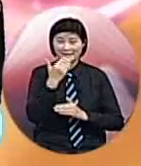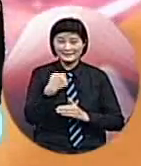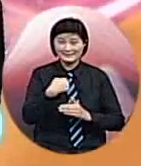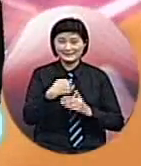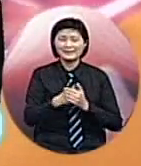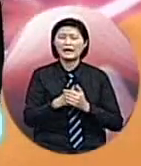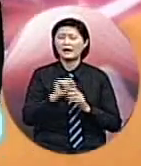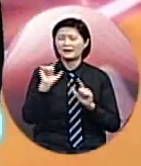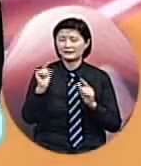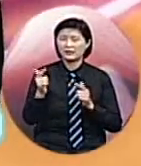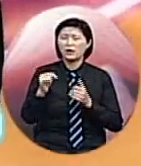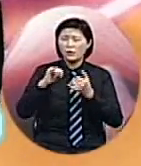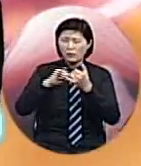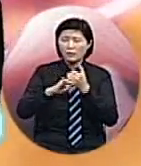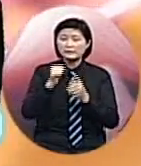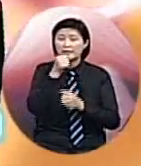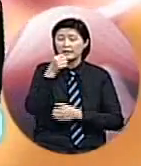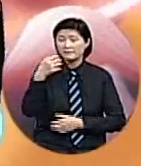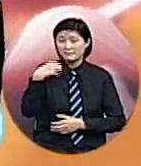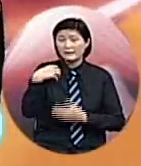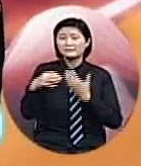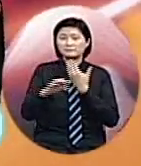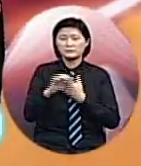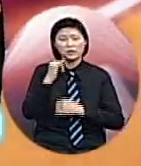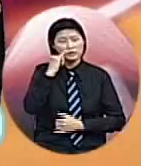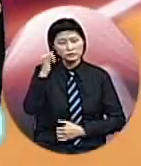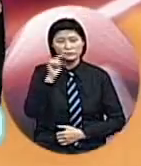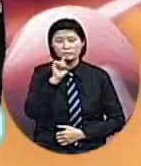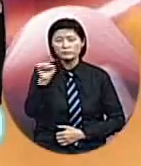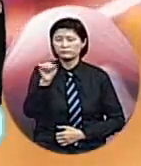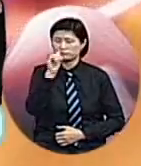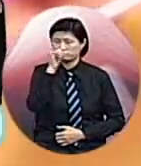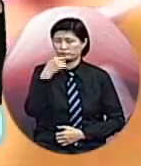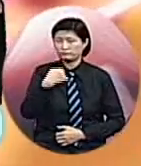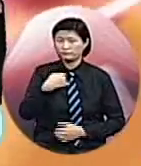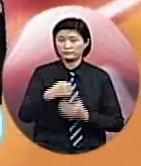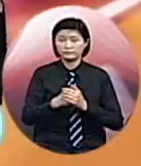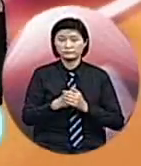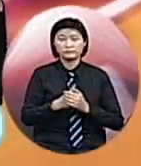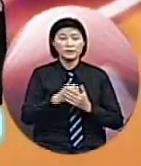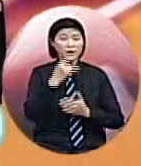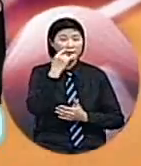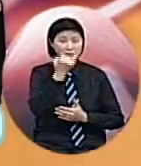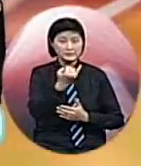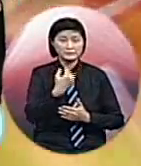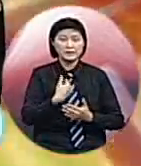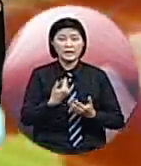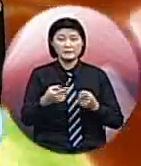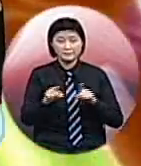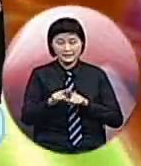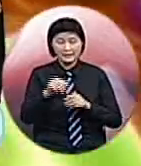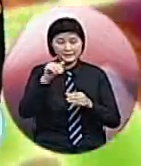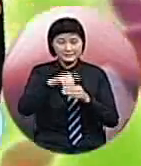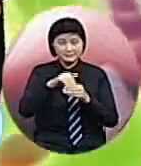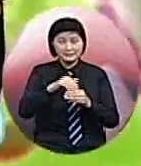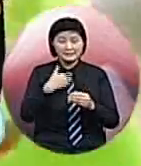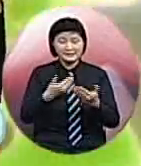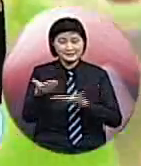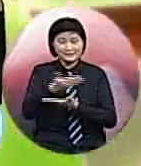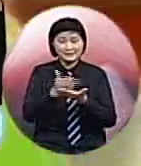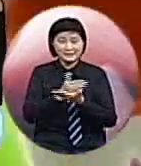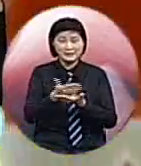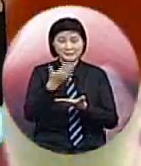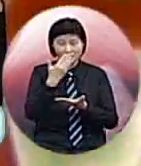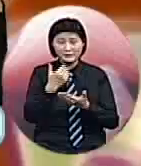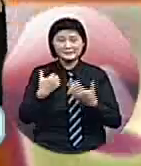꼭 이부영 씨가 사회 보실 때마다 어떻게 제가 많이 그때 했어요. 그러면 이제 어머니가 그 채소 심은 것 저하고 같이 좀 나눠 먹고. 그럼요, 그럼요. 재미있는